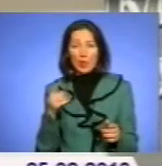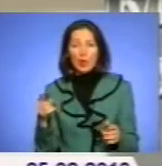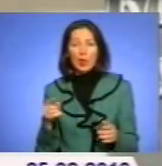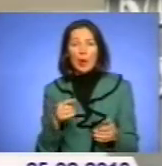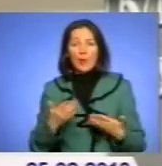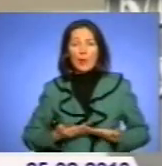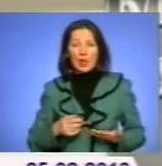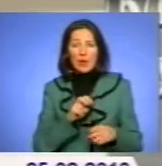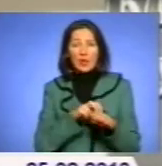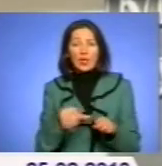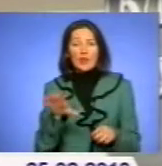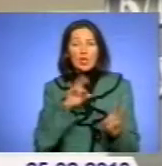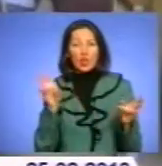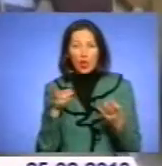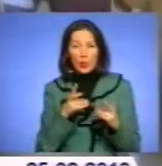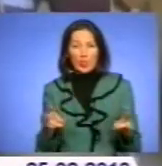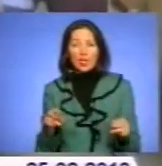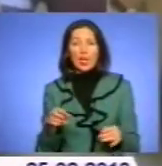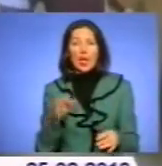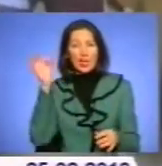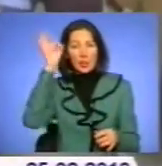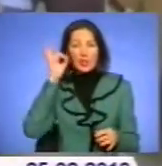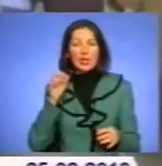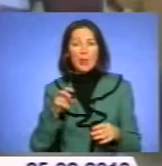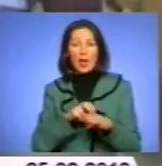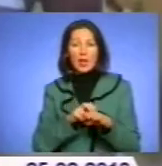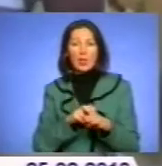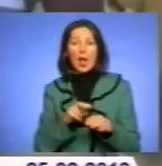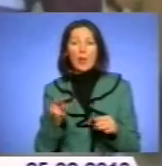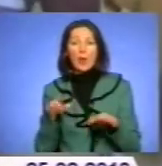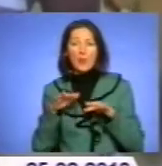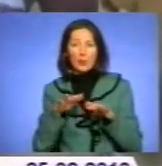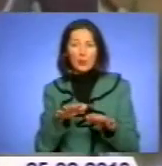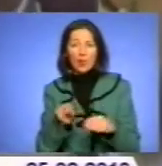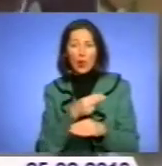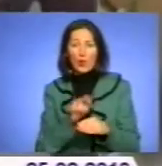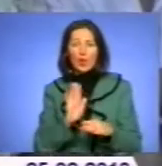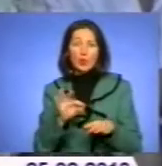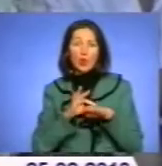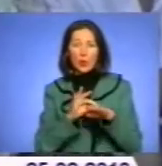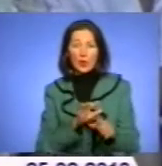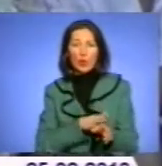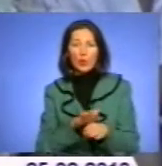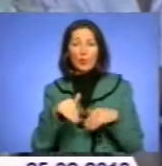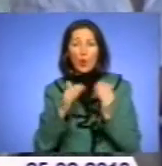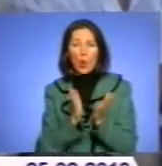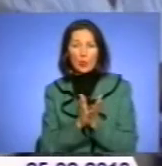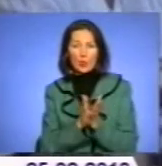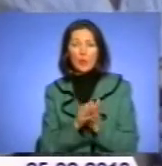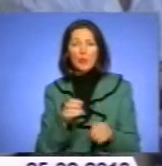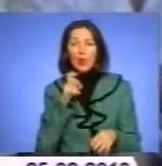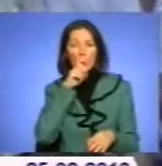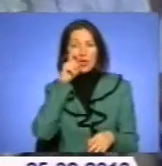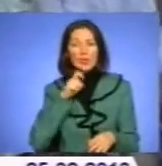рекомендовані німецькими лікарями фізіотерапевтичні процедури були проведені у повному обсязі, повідомляється у висновку комісії. Вітчизняні медики